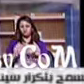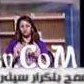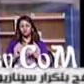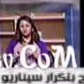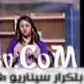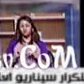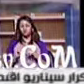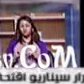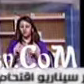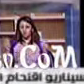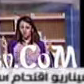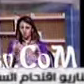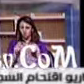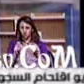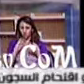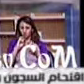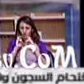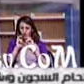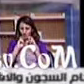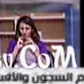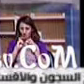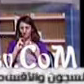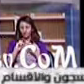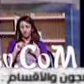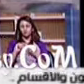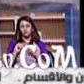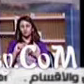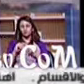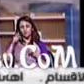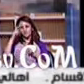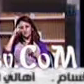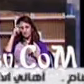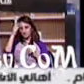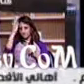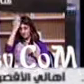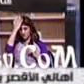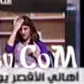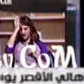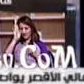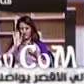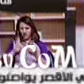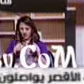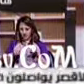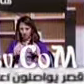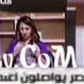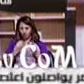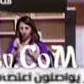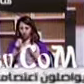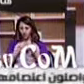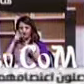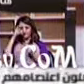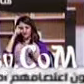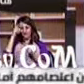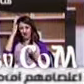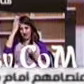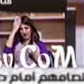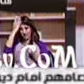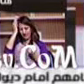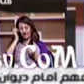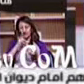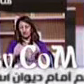اه ده المؤتمر اللي انا هتكلم عنه لان انا ما حضرتش المؤتمر اللي كان فيه الدكتور البرادعي اللي كان في الماريو انا ما حضرتش المؤتمر ده انا انا كنت في المؤتمر اللي